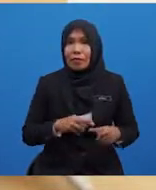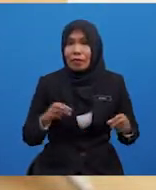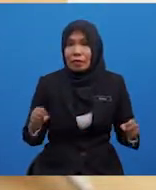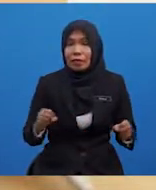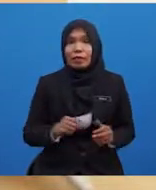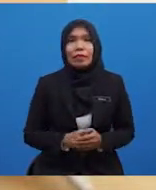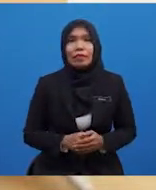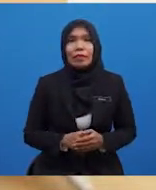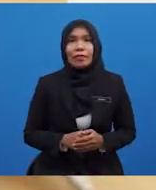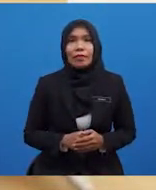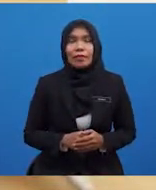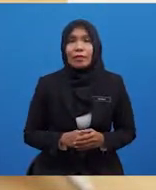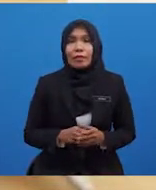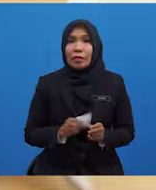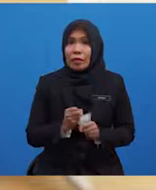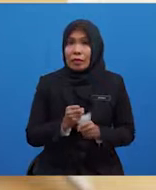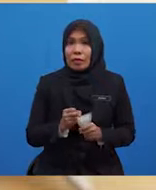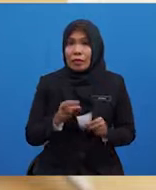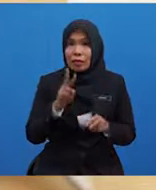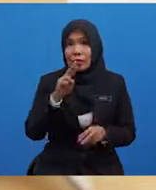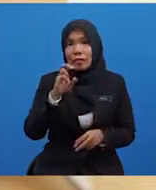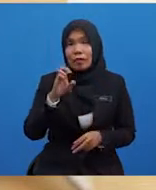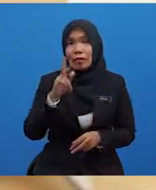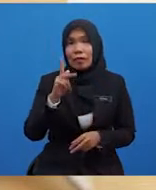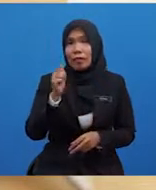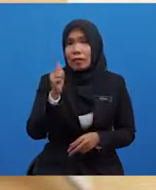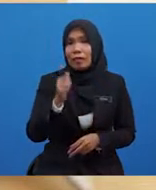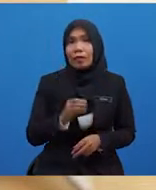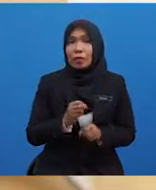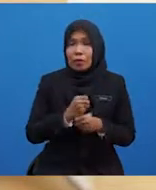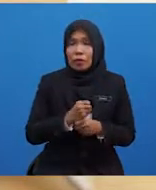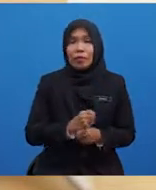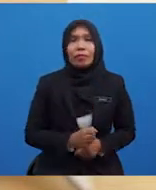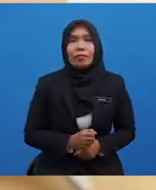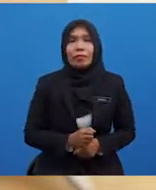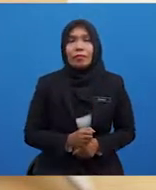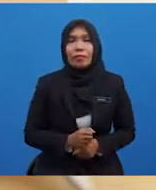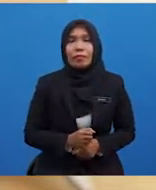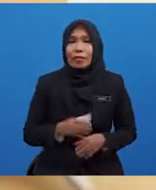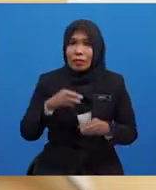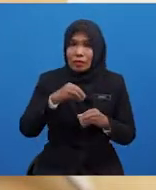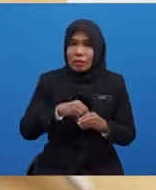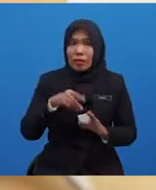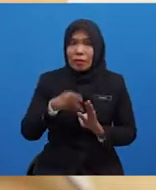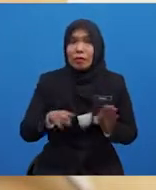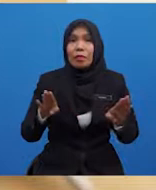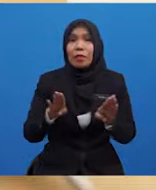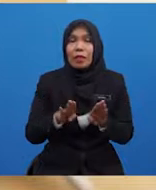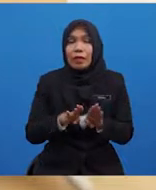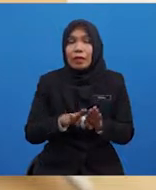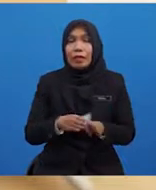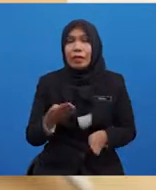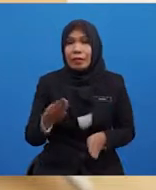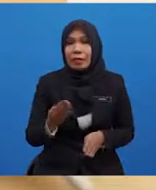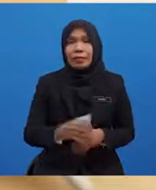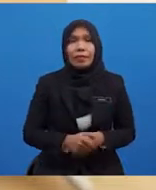mendokumentasi atau menguruskan proses atau program dalam pelbagai bidang.